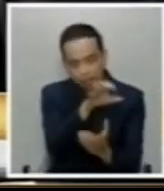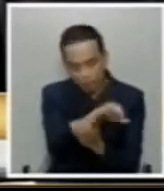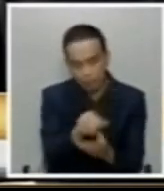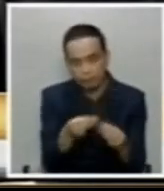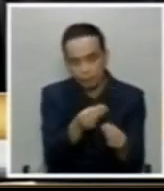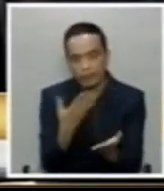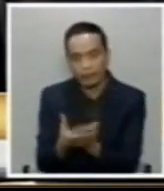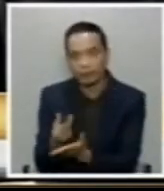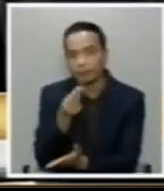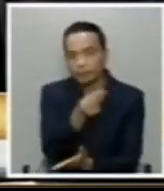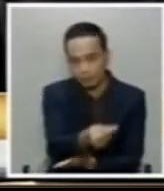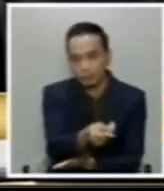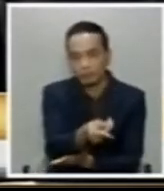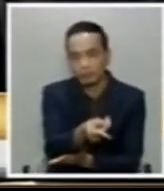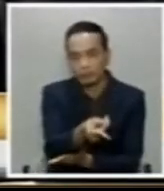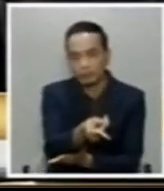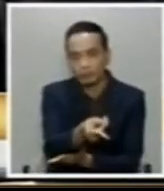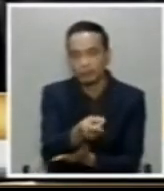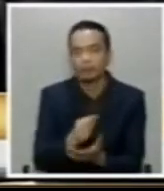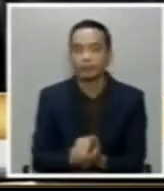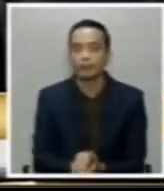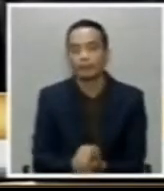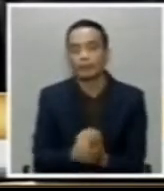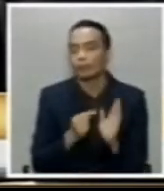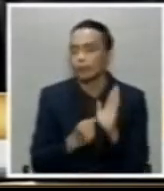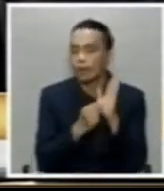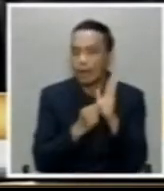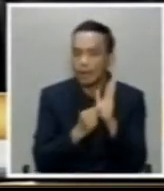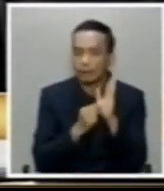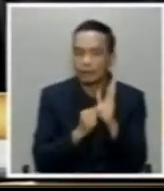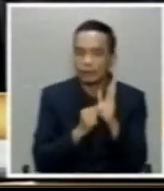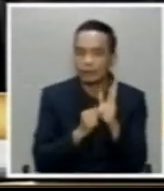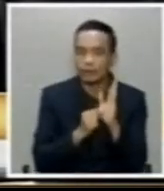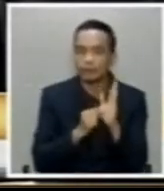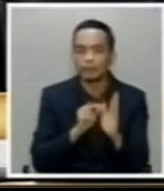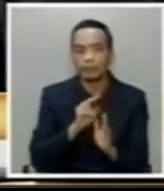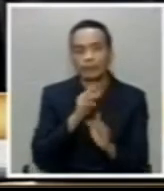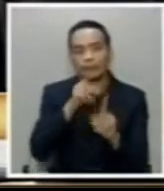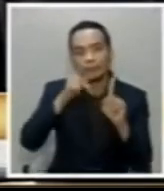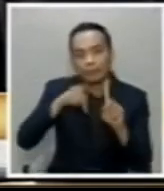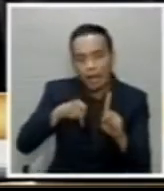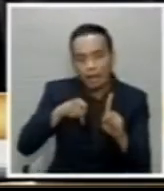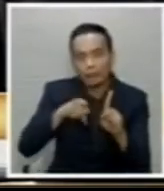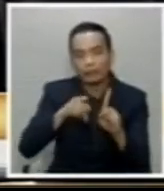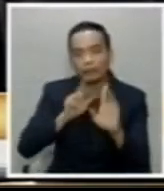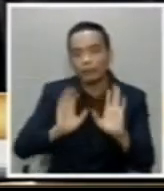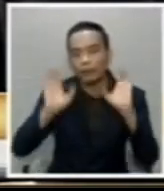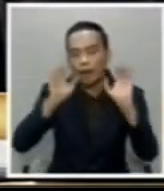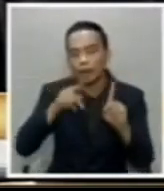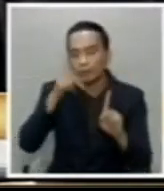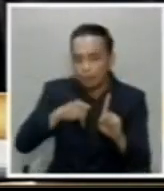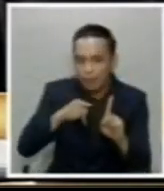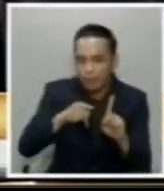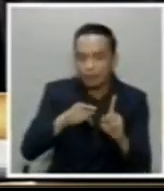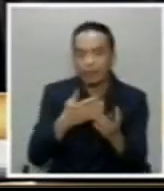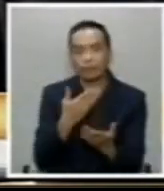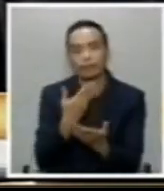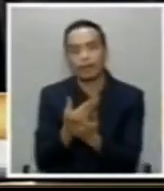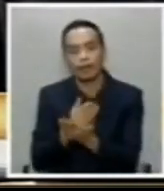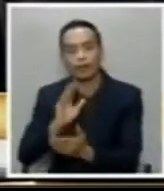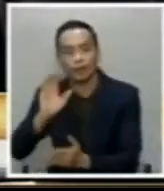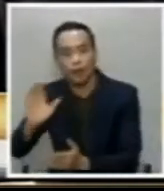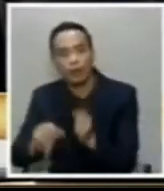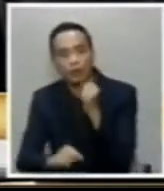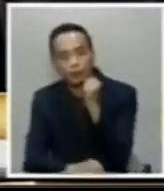เงินนะครับคล้ายกับเงินที่ชิมช็อปใช้หรือเงินเบี้ย อื่นๆที่รัฐบาลมักจะเจียดให้นะ